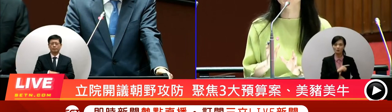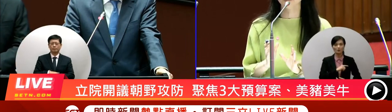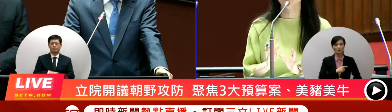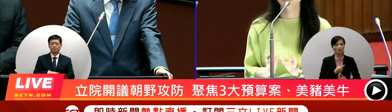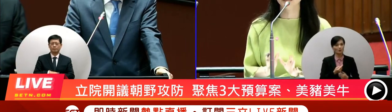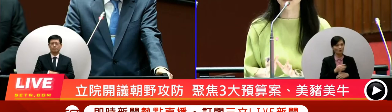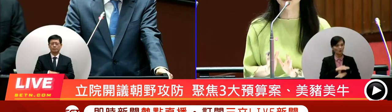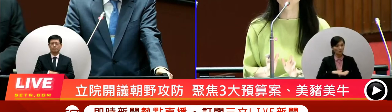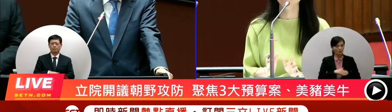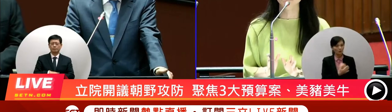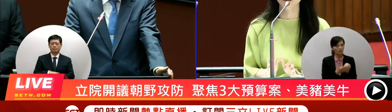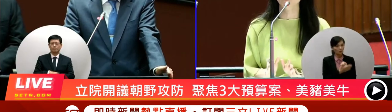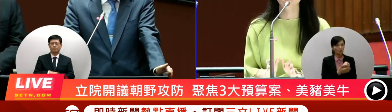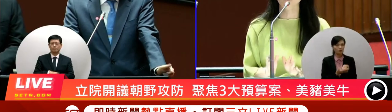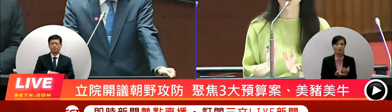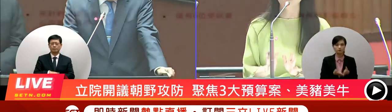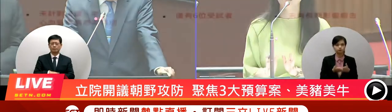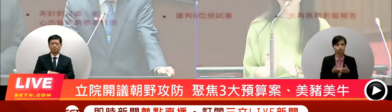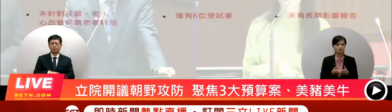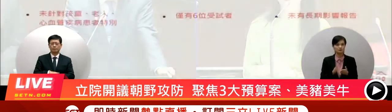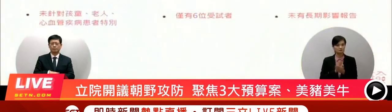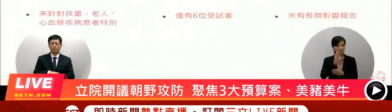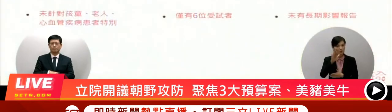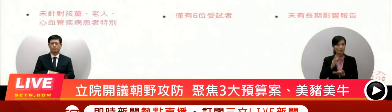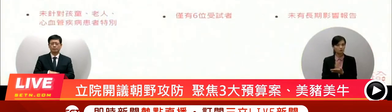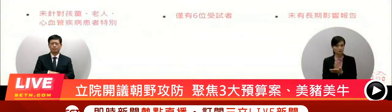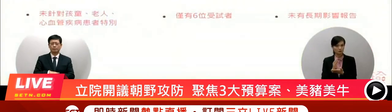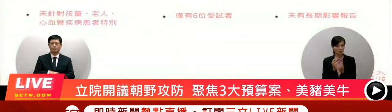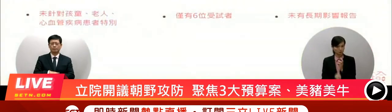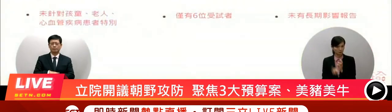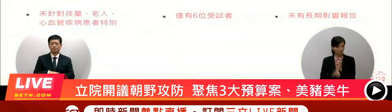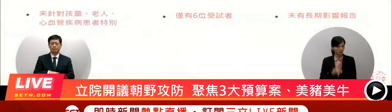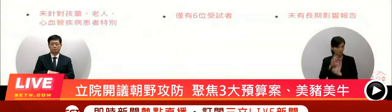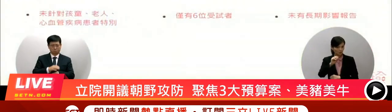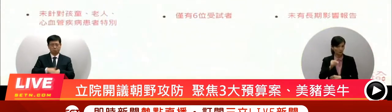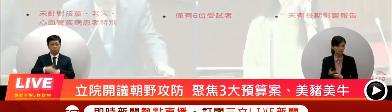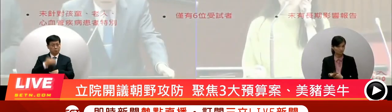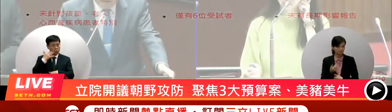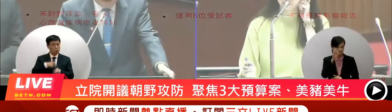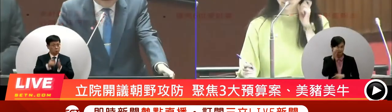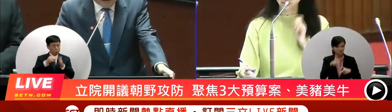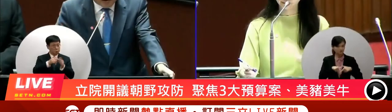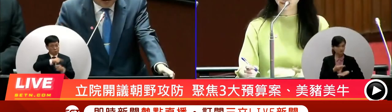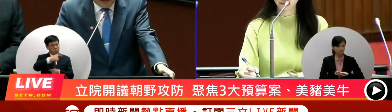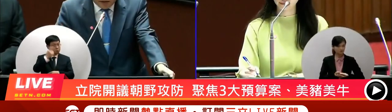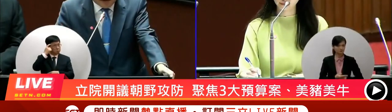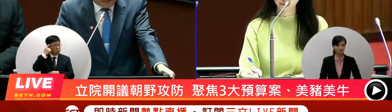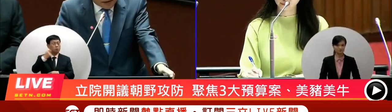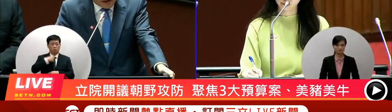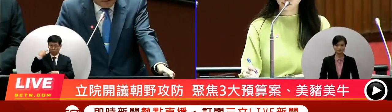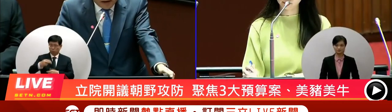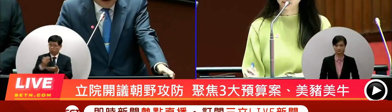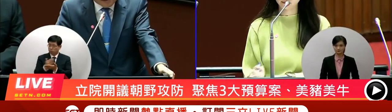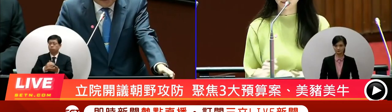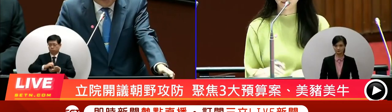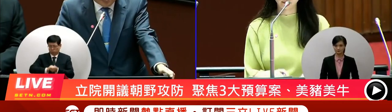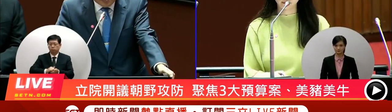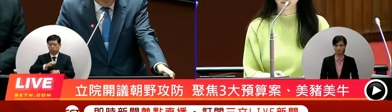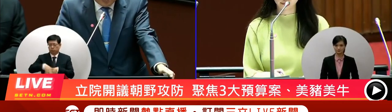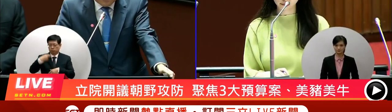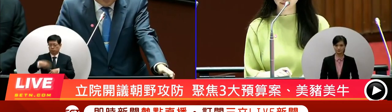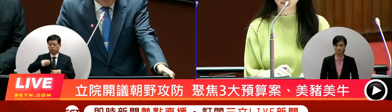够再有更详细的风险评估报告，让国人能够安心呢？ 会，如果专家里面认为有在做评估的必要，我们当然是